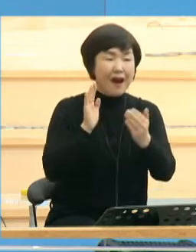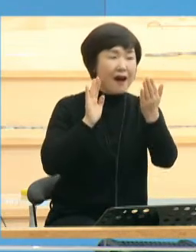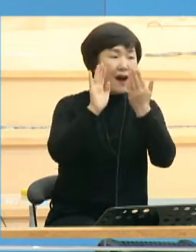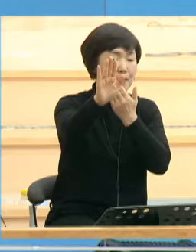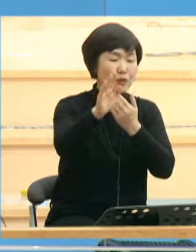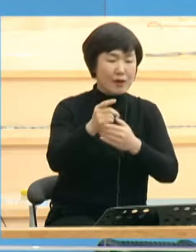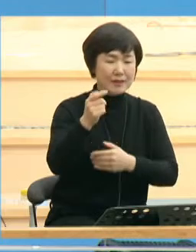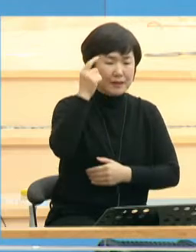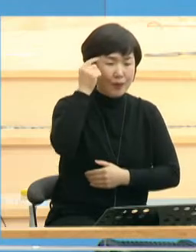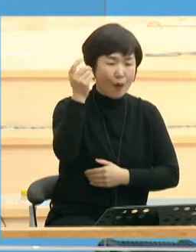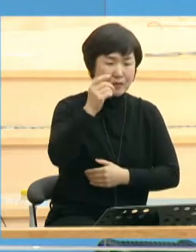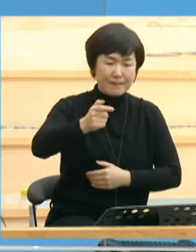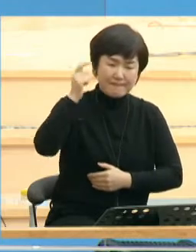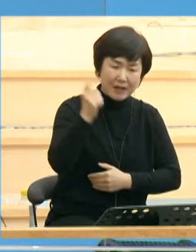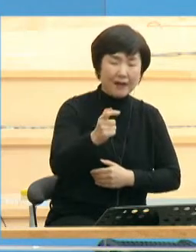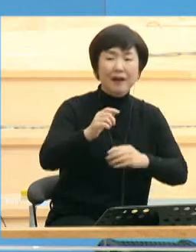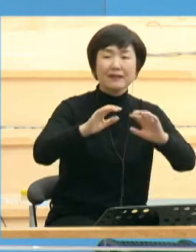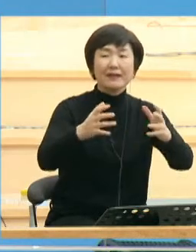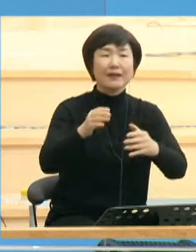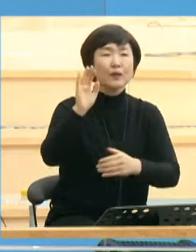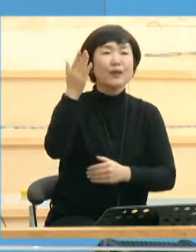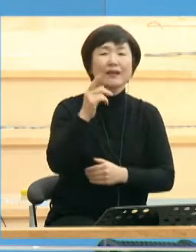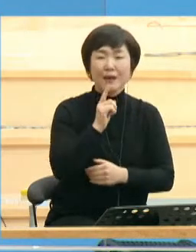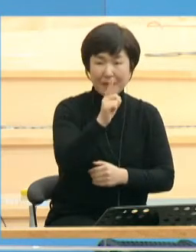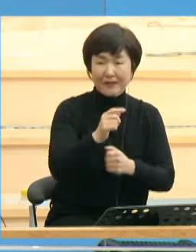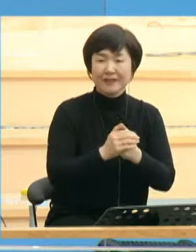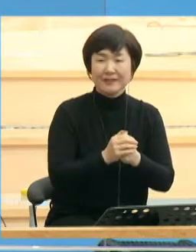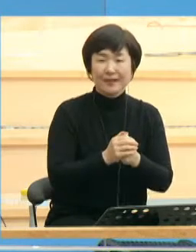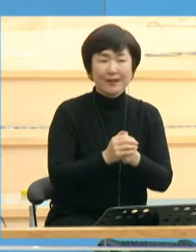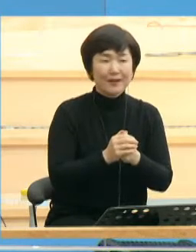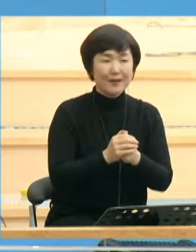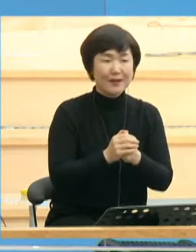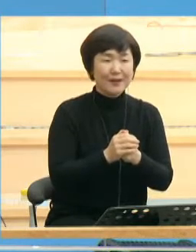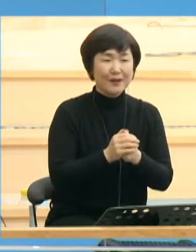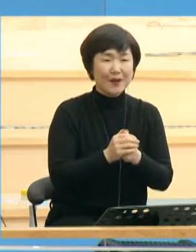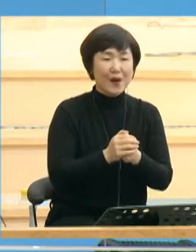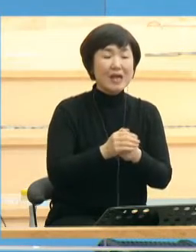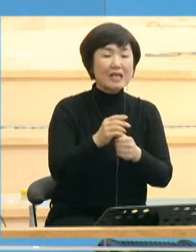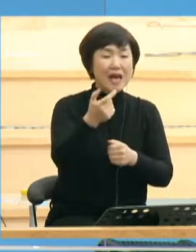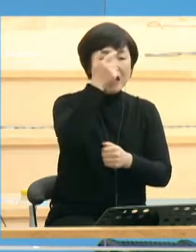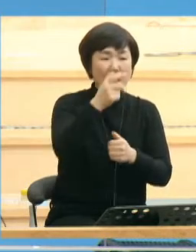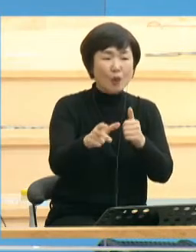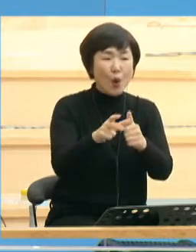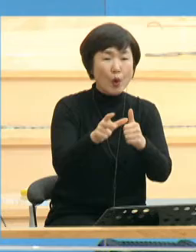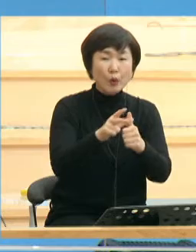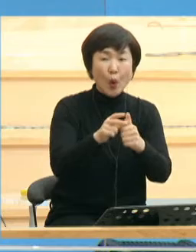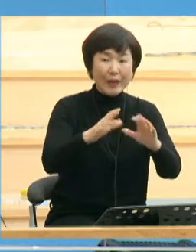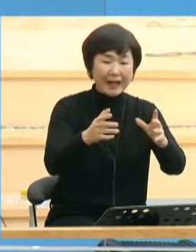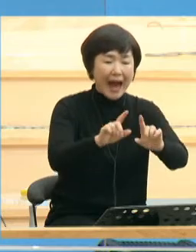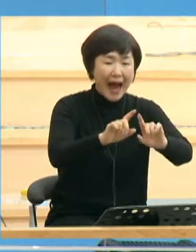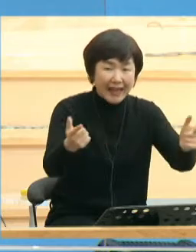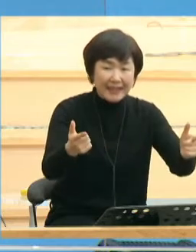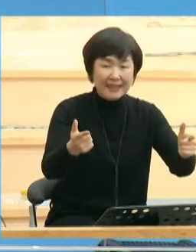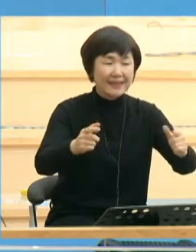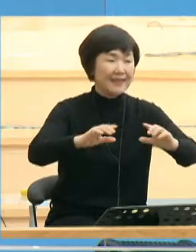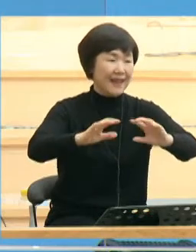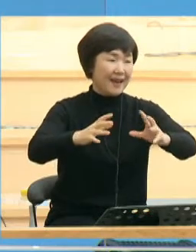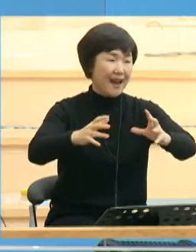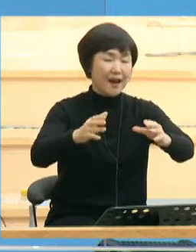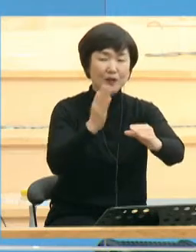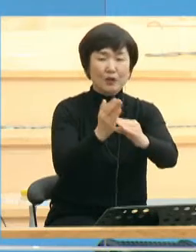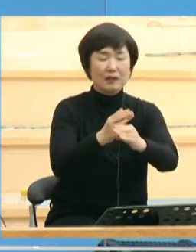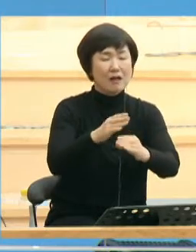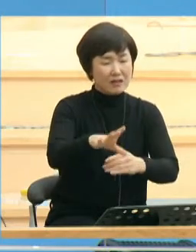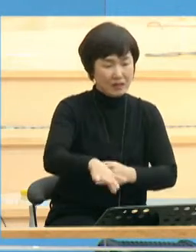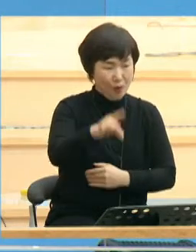강국이 될 것입니다 자 뭐라고 주장을 했다고요 비의 기독교 국가 가운데 최초로 복음화 되는 그런